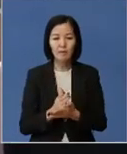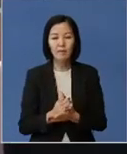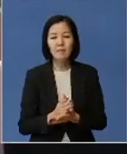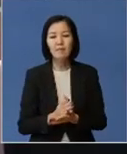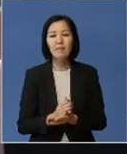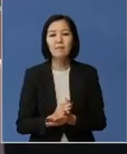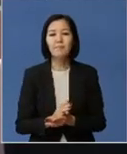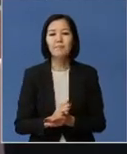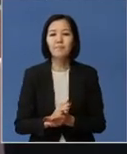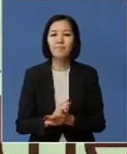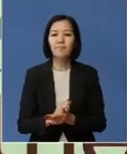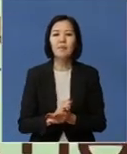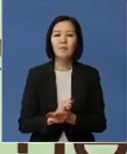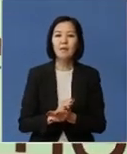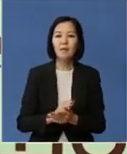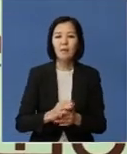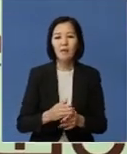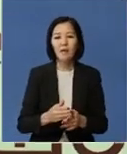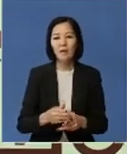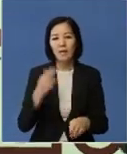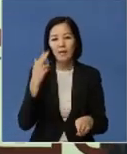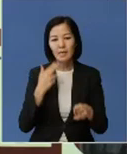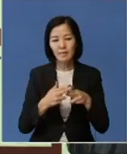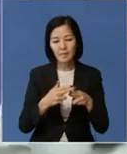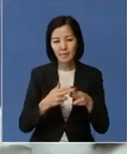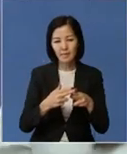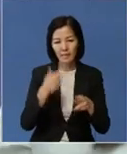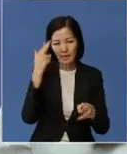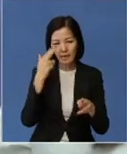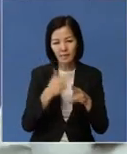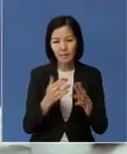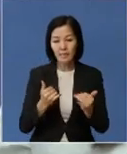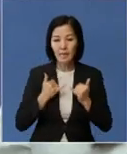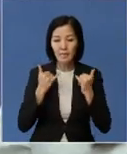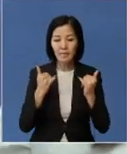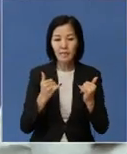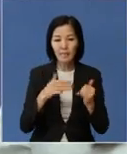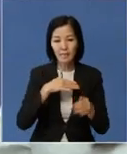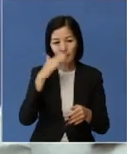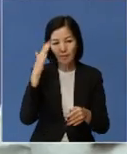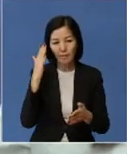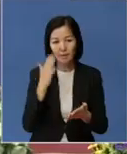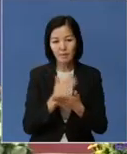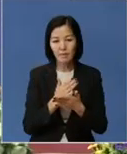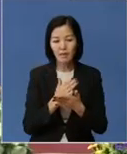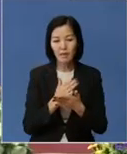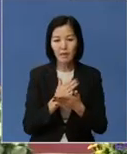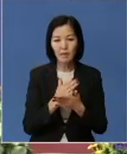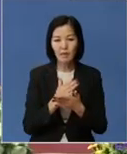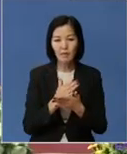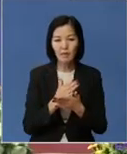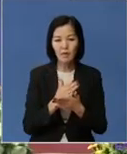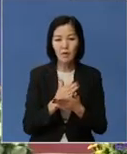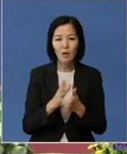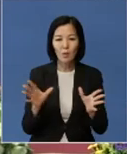бөлек ақынды айналадағы іні қарындастары қасиетті әкей деп атайды. Несі бар? Телқоңыр ақын артынан ергендермен